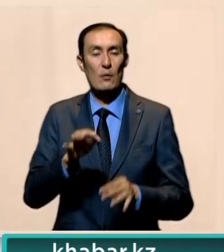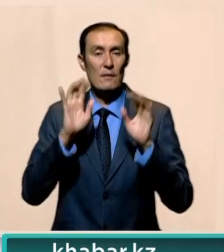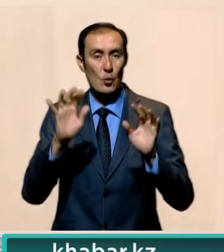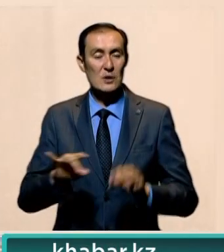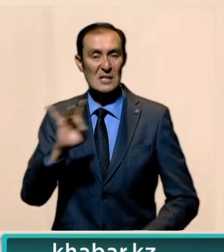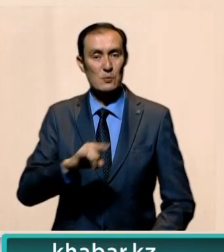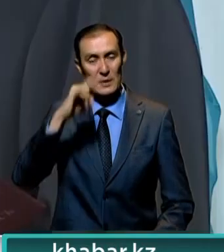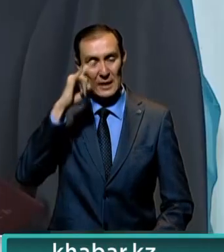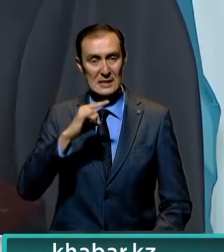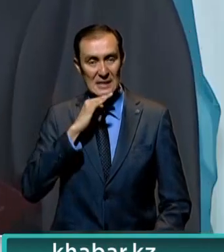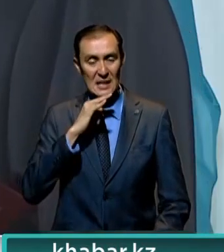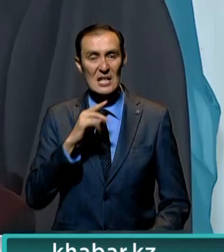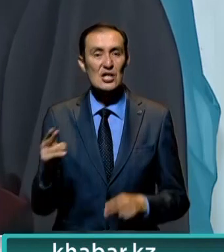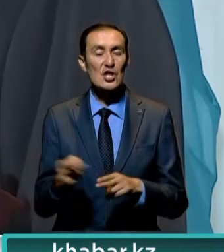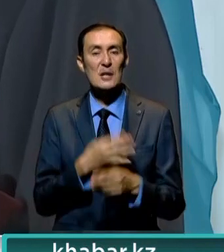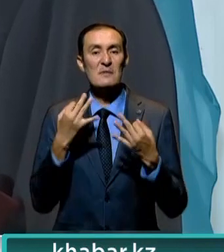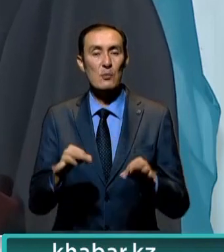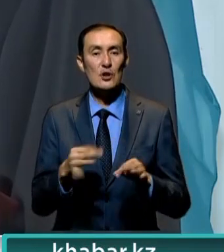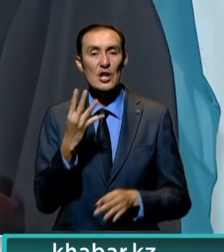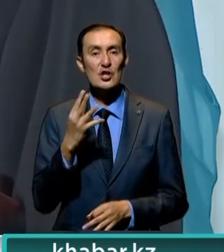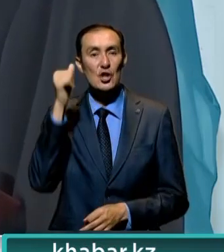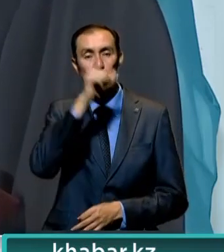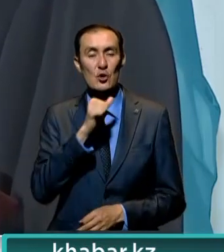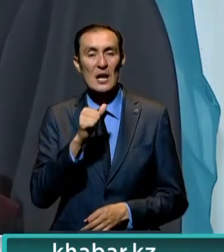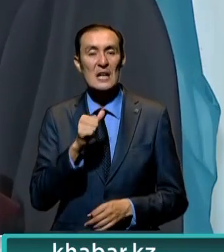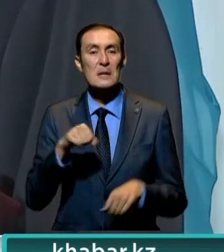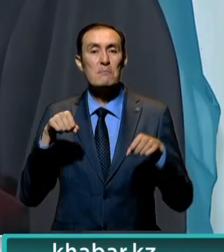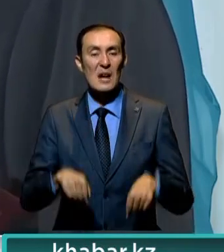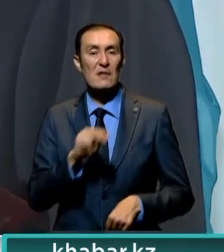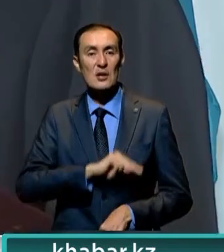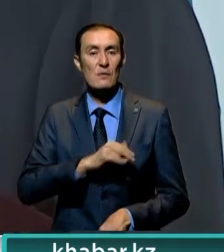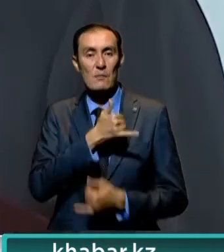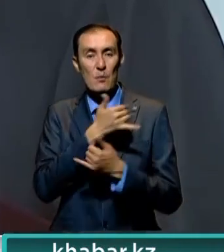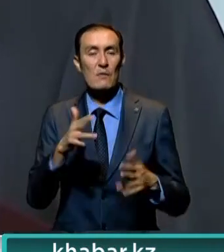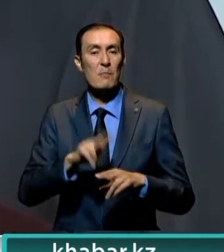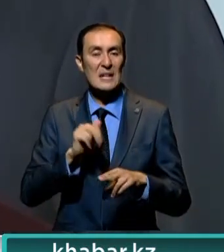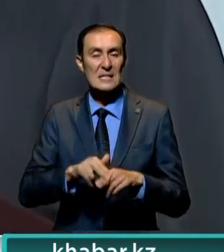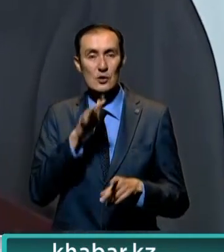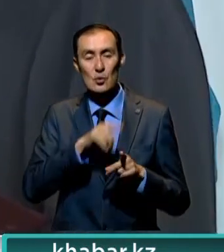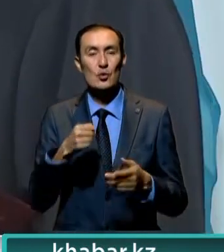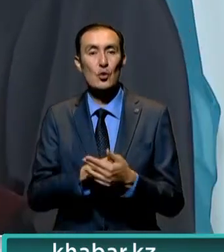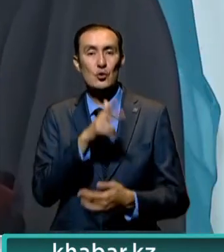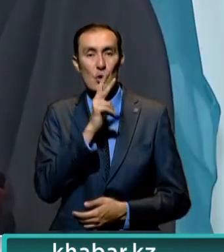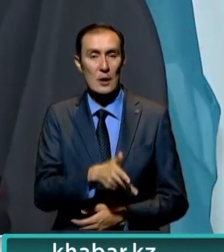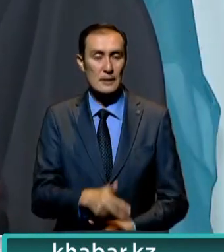кодекса Республики Казахстан с лишением свободы сроком на 4 года и лишением права работать в правоохранительных органах сроком до 3 лет.